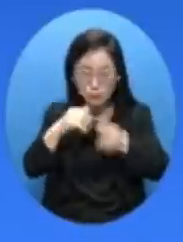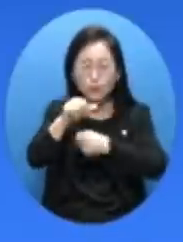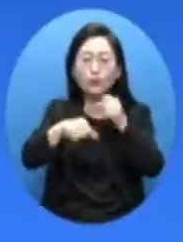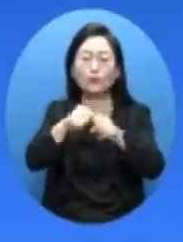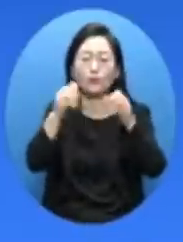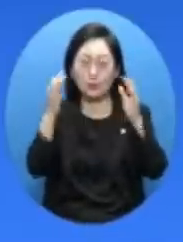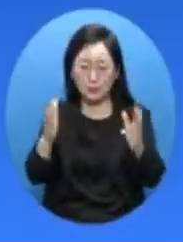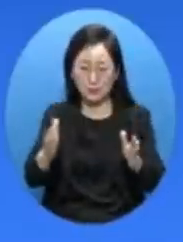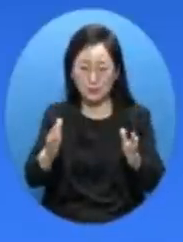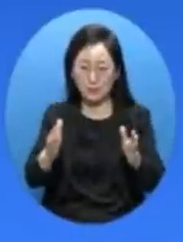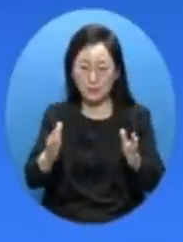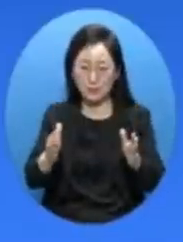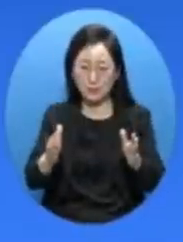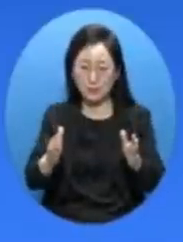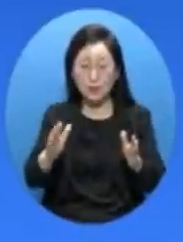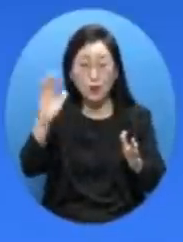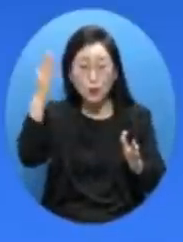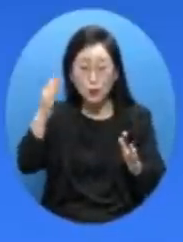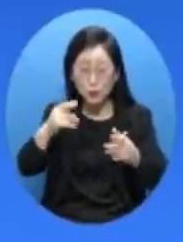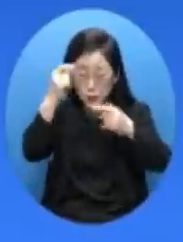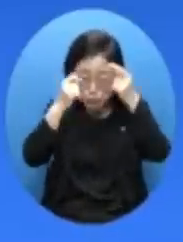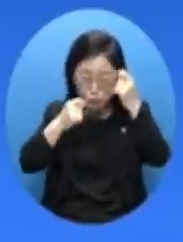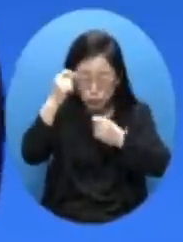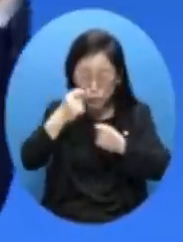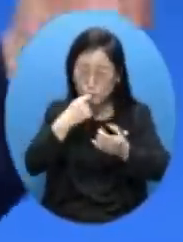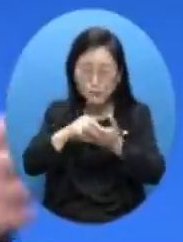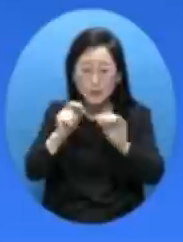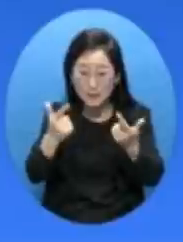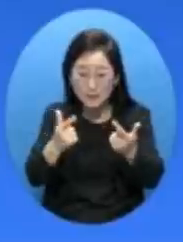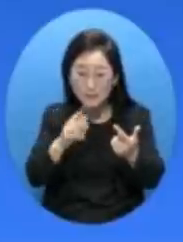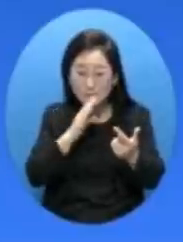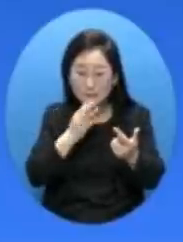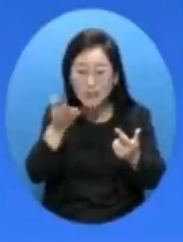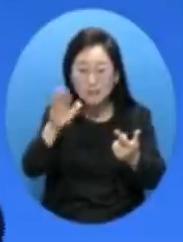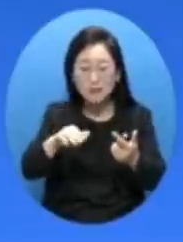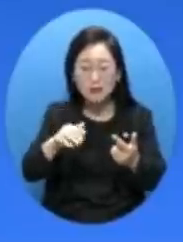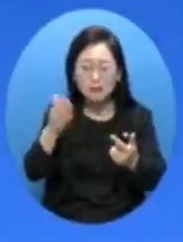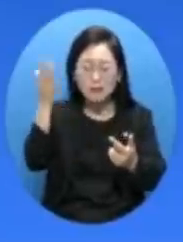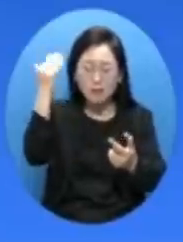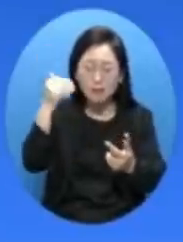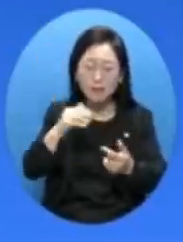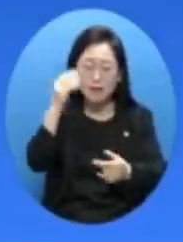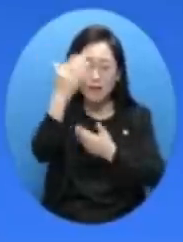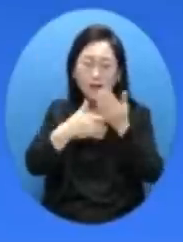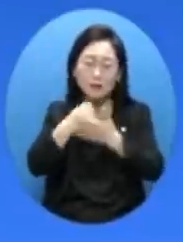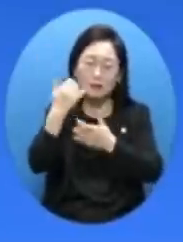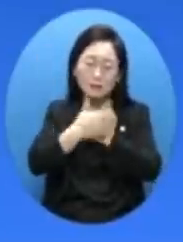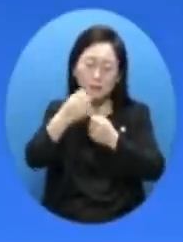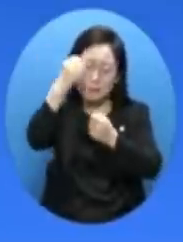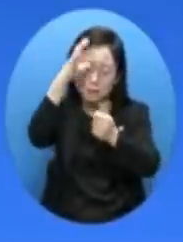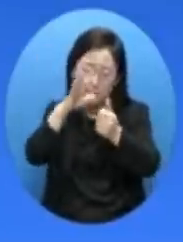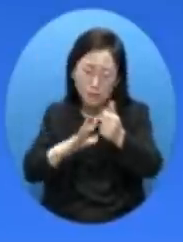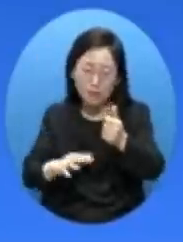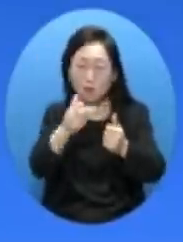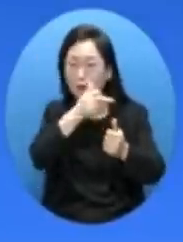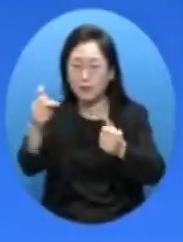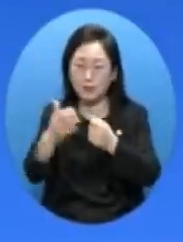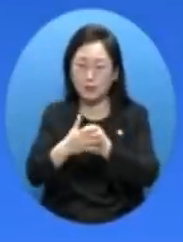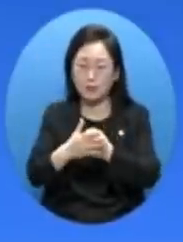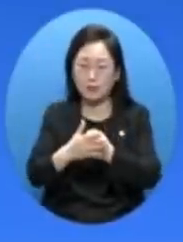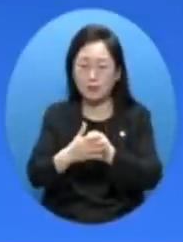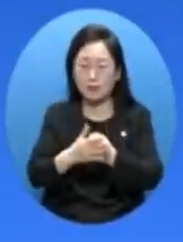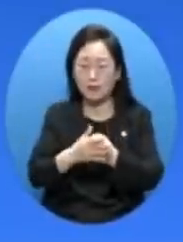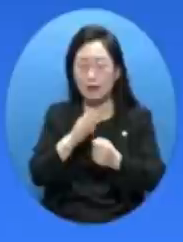갔습니다. 요즘 한번 울려면 몸부림쳐야 되는데 그때는 정말 하나님의 은혜가 얼마나 크게 맺든지 제가 늘 그때를